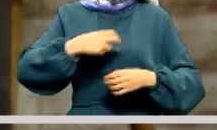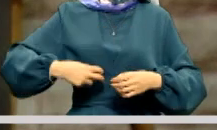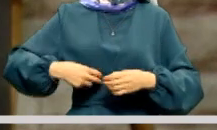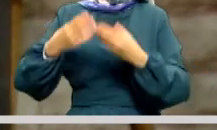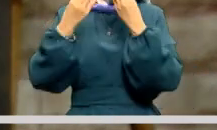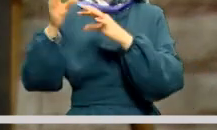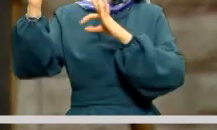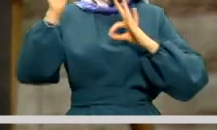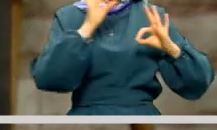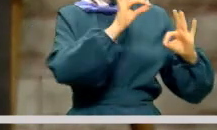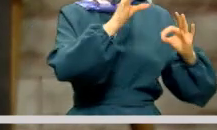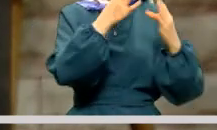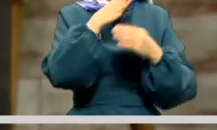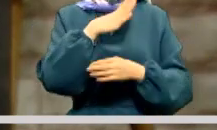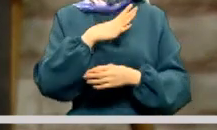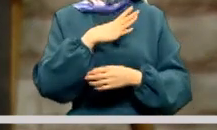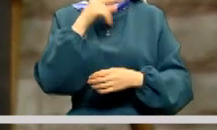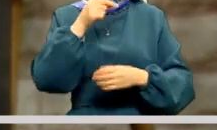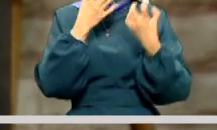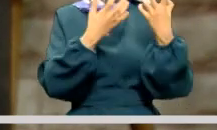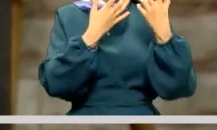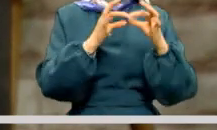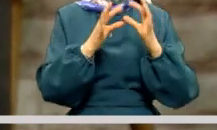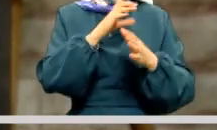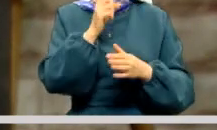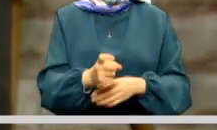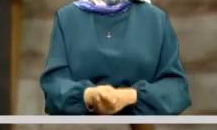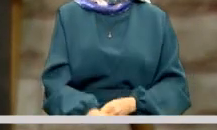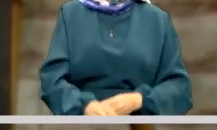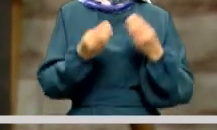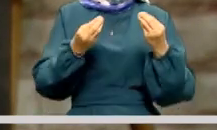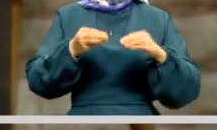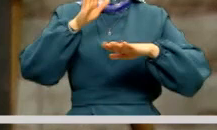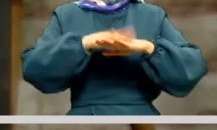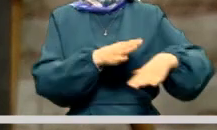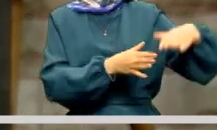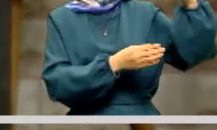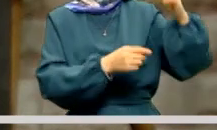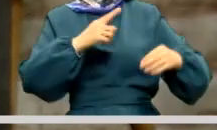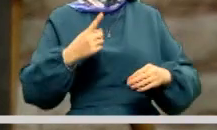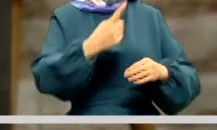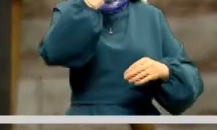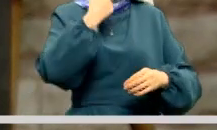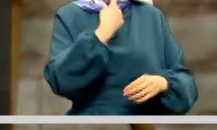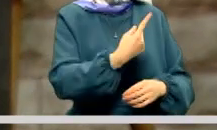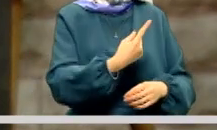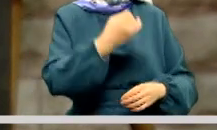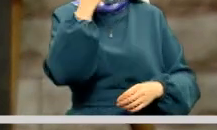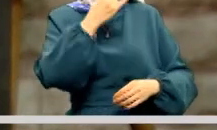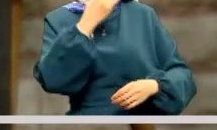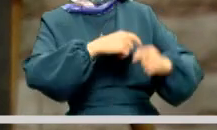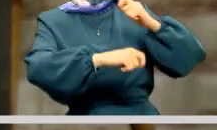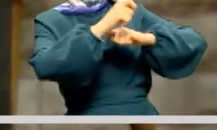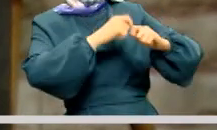Ayrıca bu rahmet Nedir yani iyilik yapanları müjdelemek kötülükle meşgul olanları da